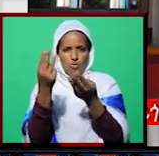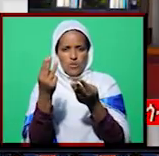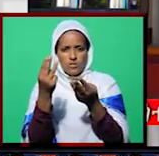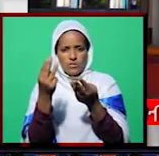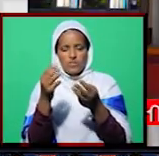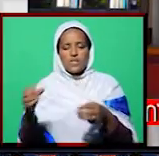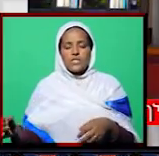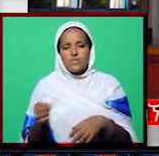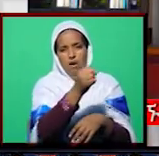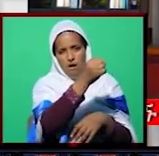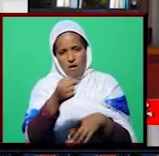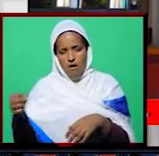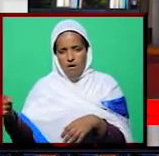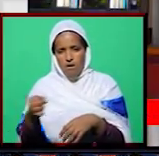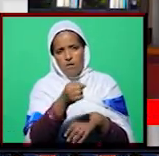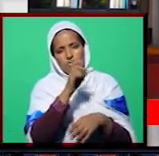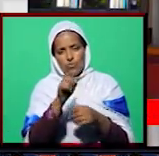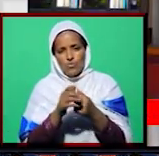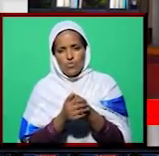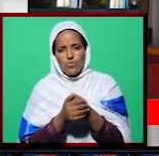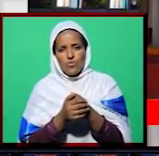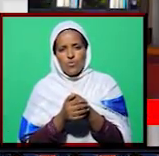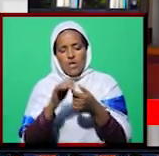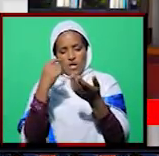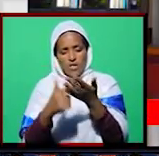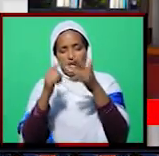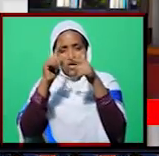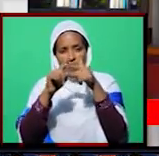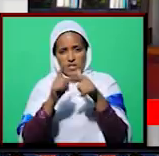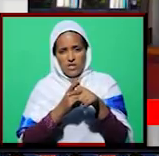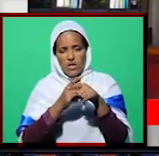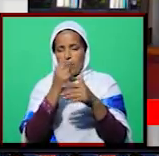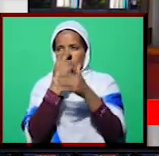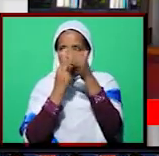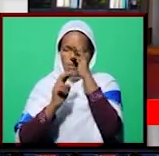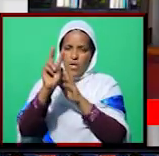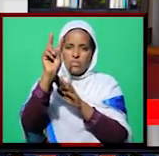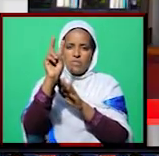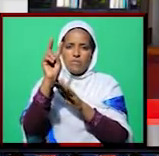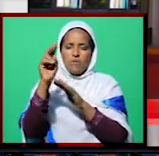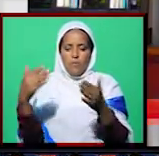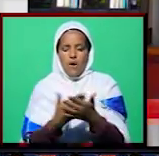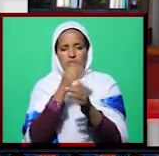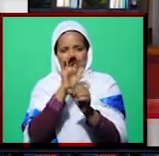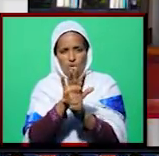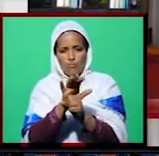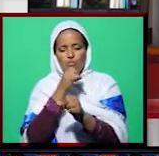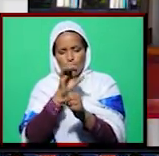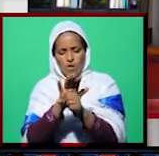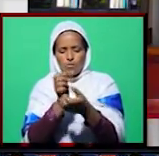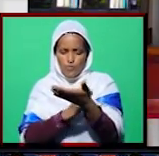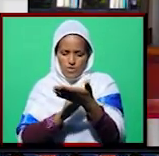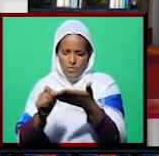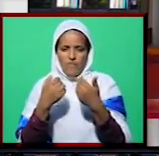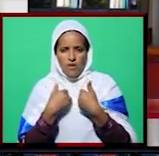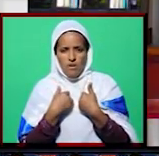ቢኖር መስዋዕተ ዕጣን ነው፣ ጸሎተ ዕጣን ነው። ይሄ እንግዲህ በነቢያቱም በሐዲስ